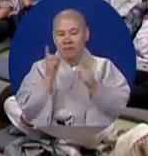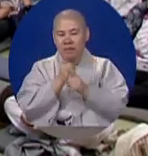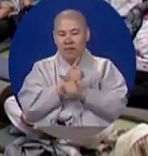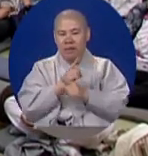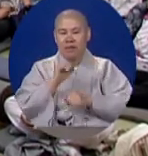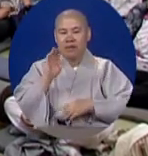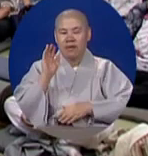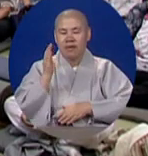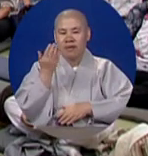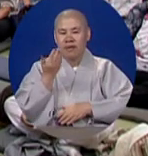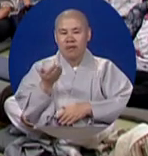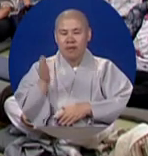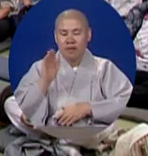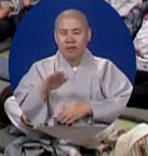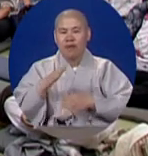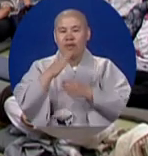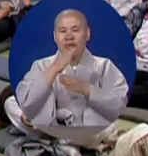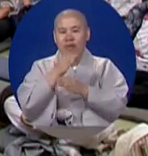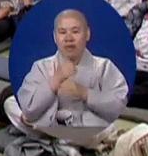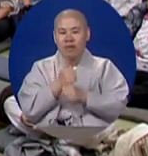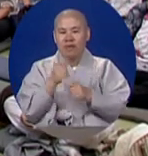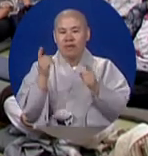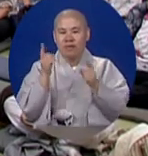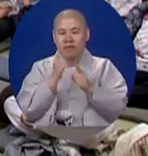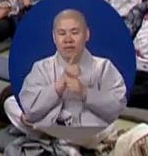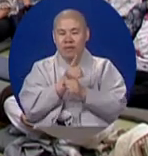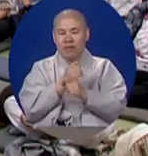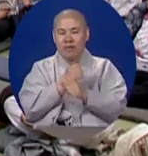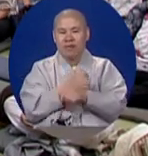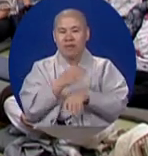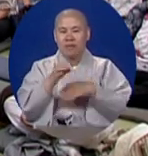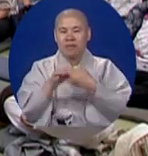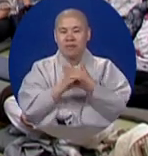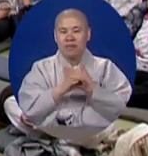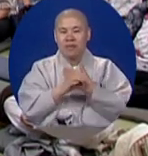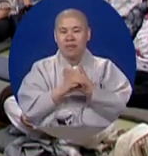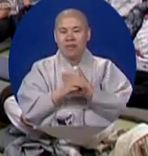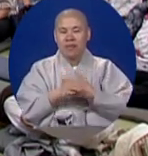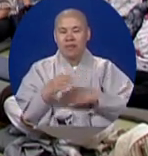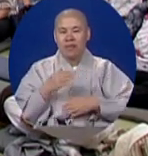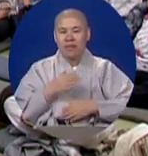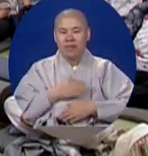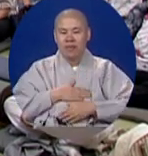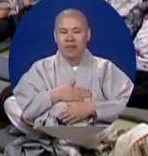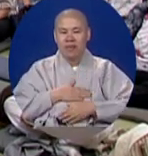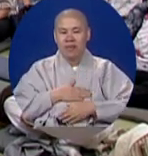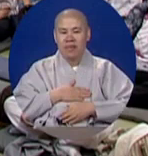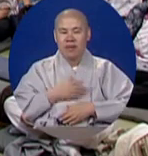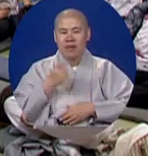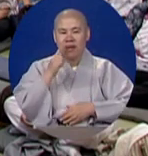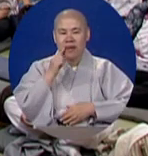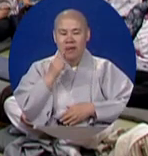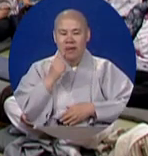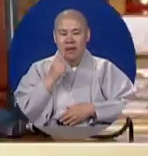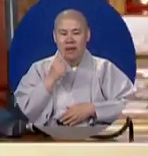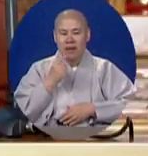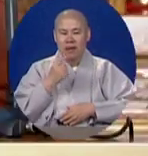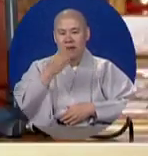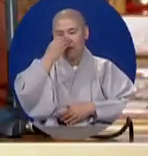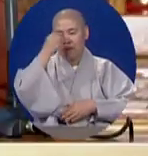되는데 언제 개선되느냐. 이 나에 집착하는